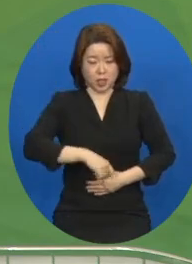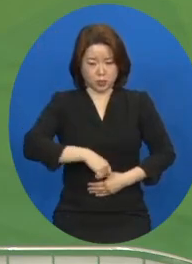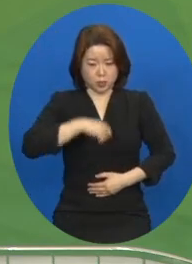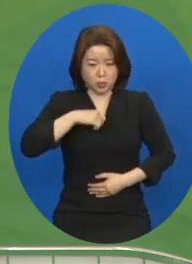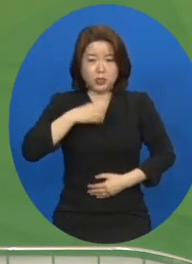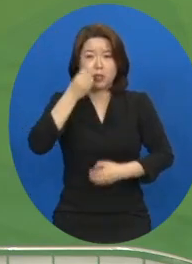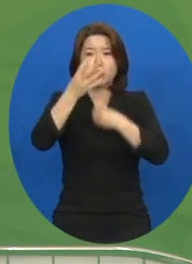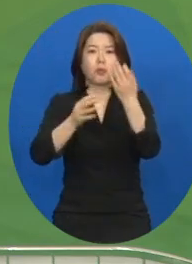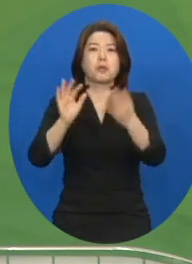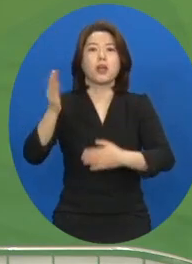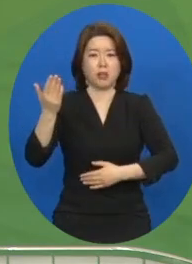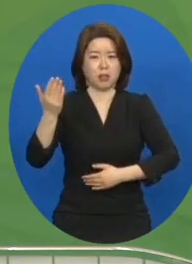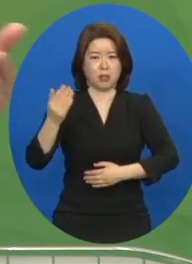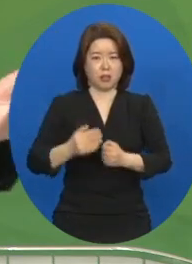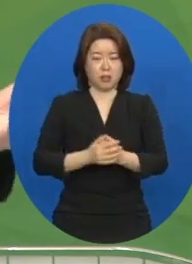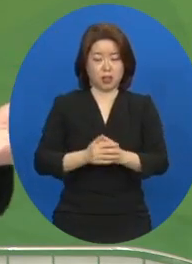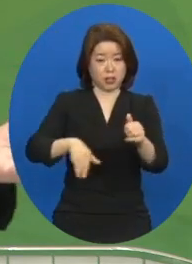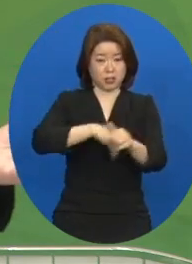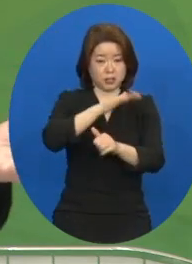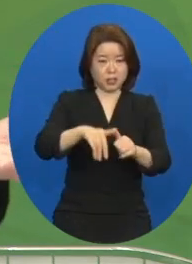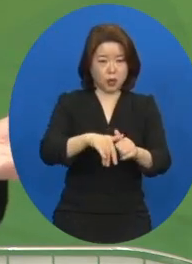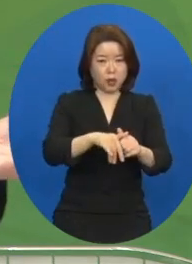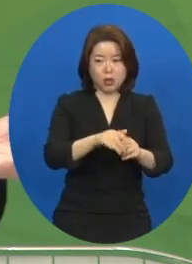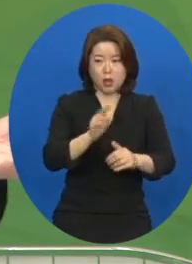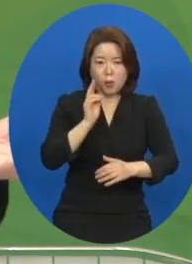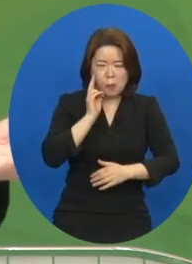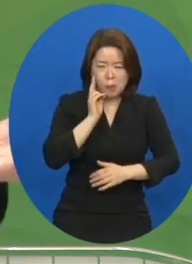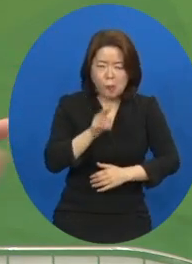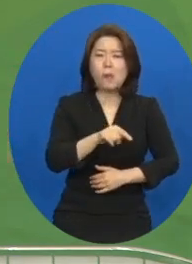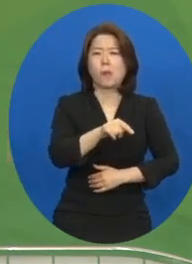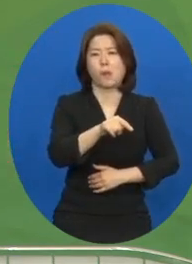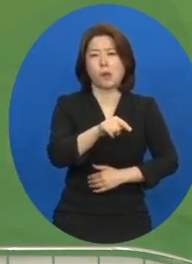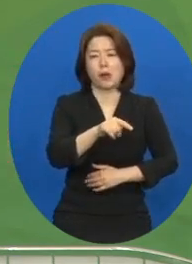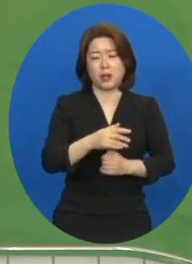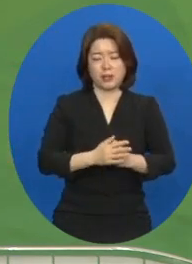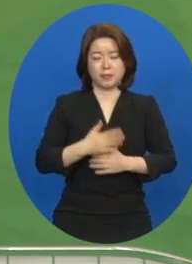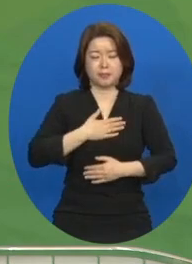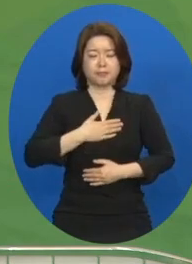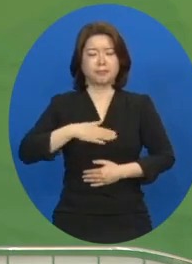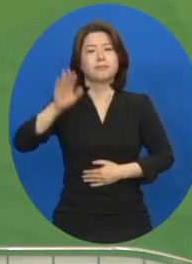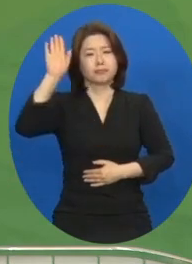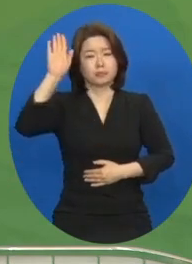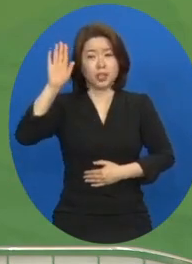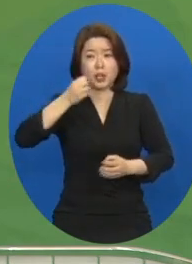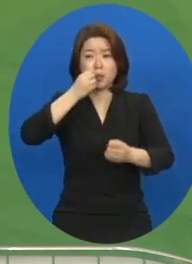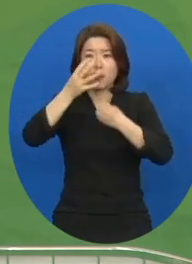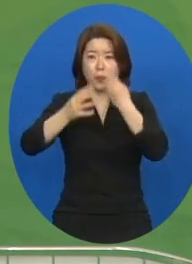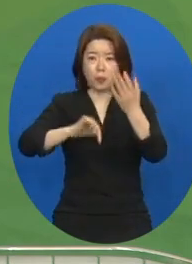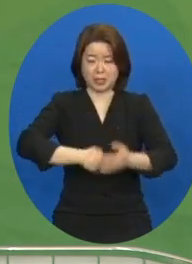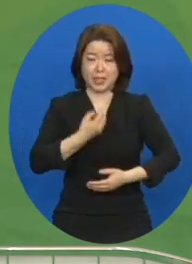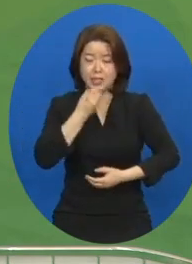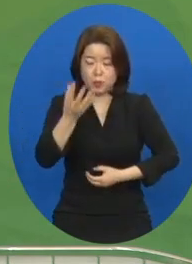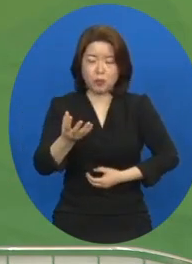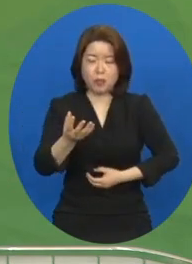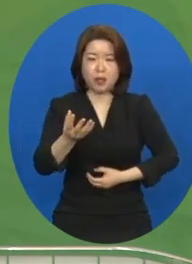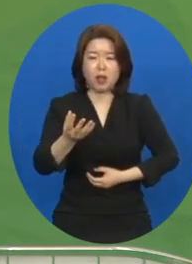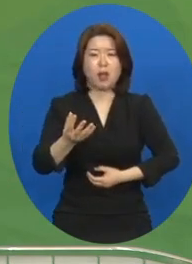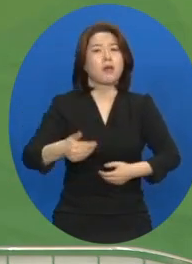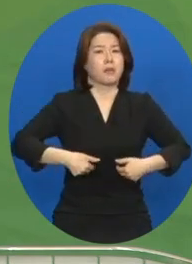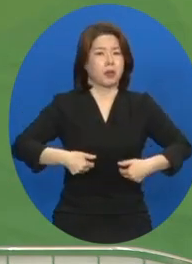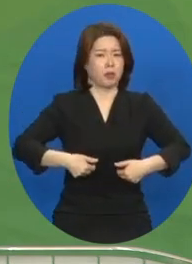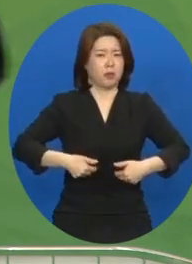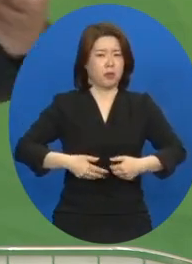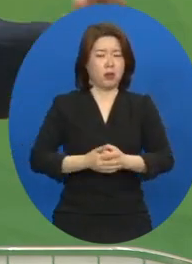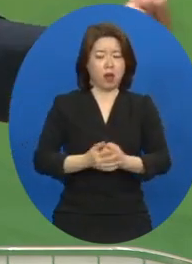그래야 되잖아요. 아, 상황이 그 정도까지 갔으면 제가 그랬습니다. 이렇게 자백이라도 할 수 있어야